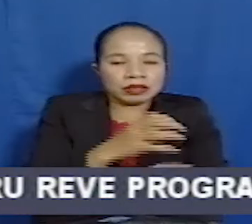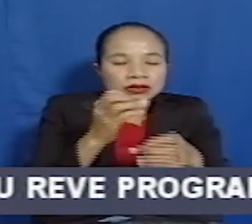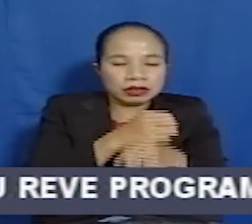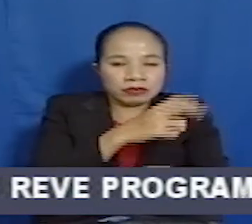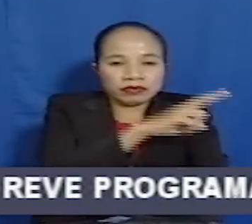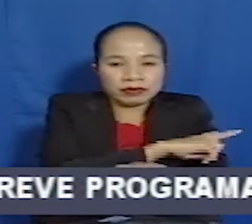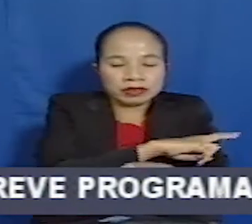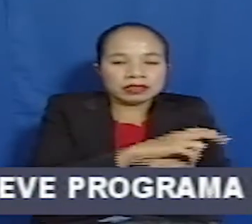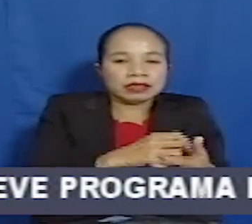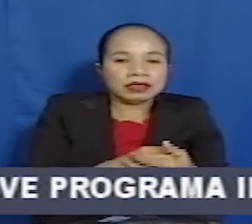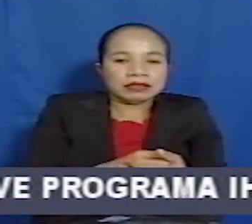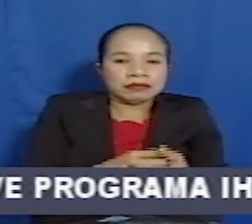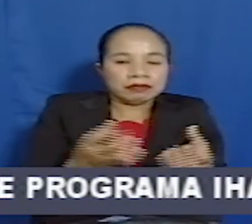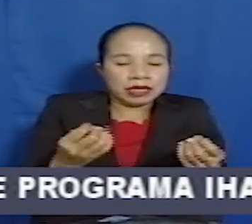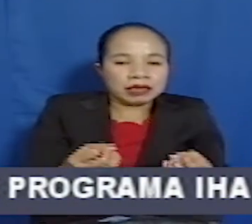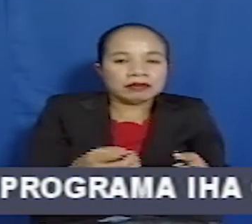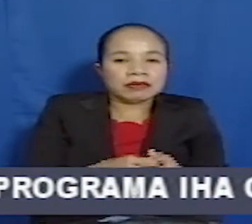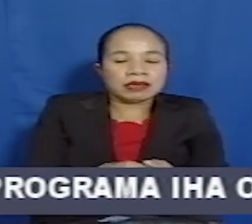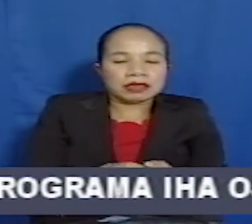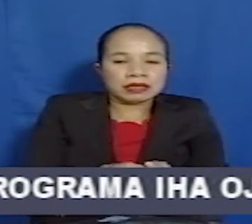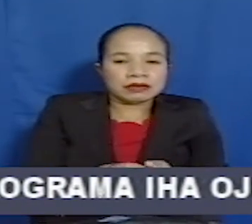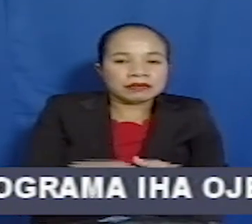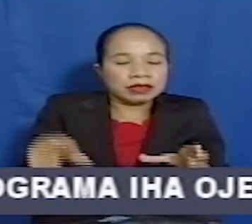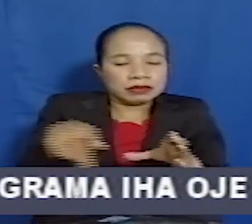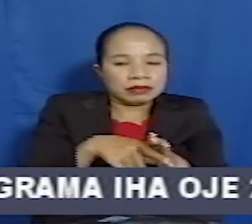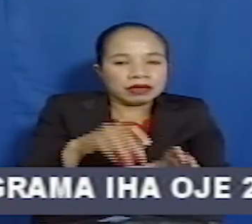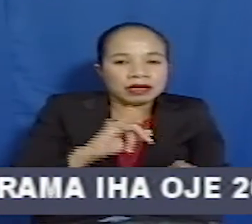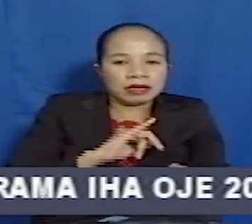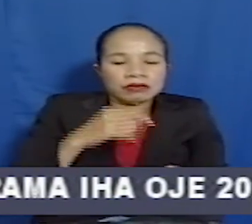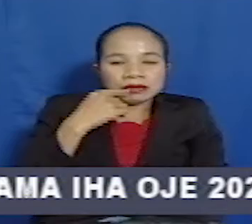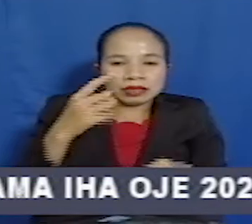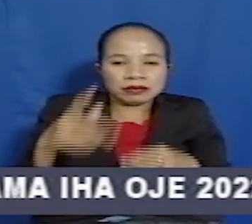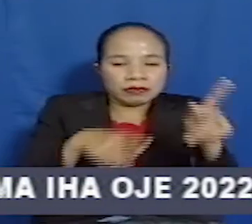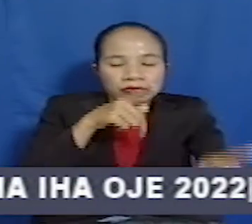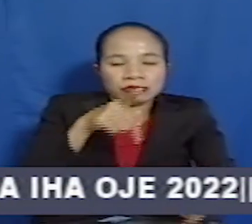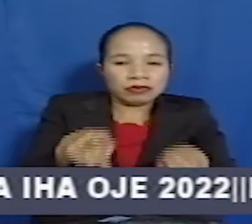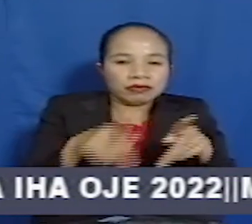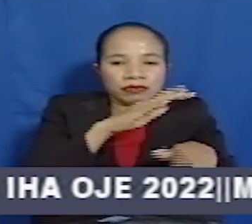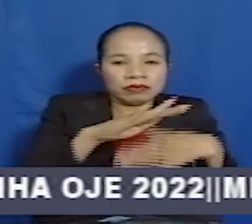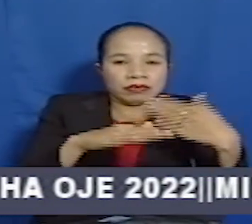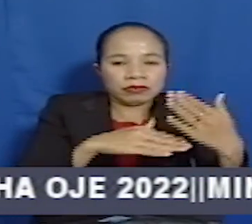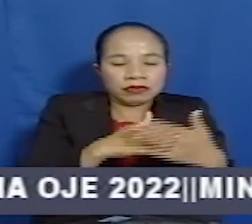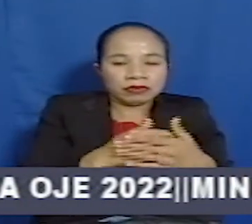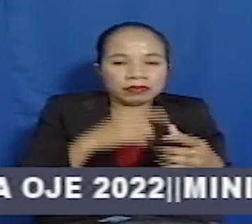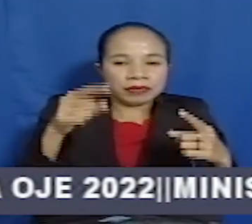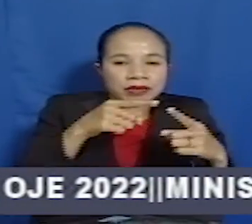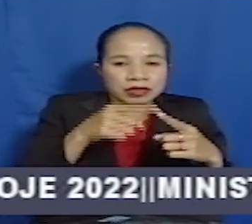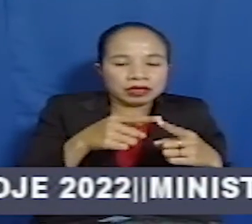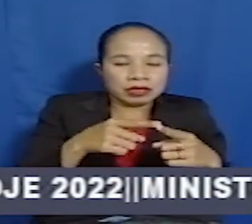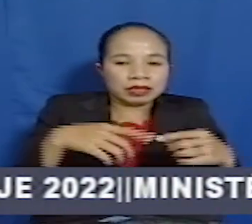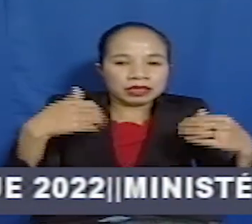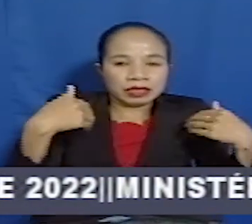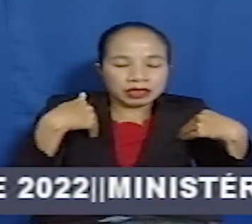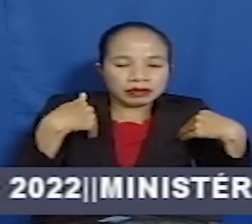ba basene balo halo jana barak mutta o kela. Hau dehan ba tane po usir na. Manigira ita yato na